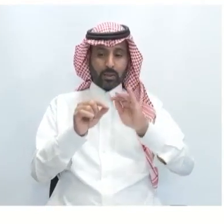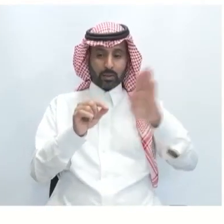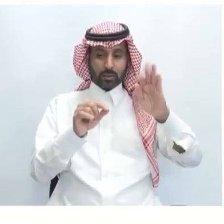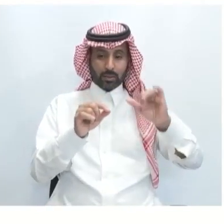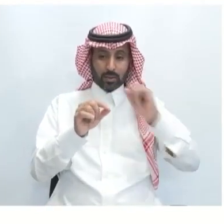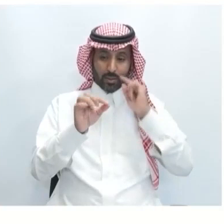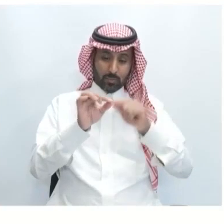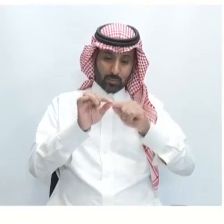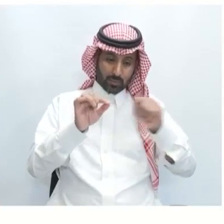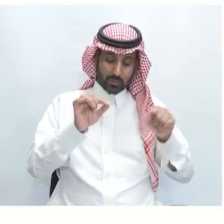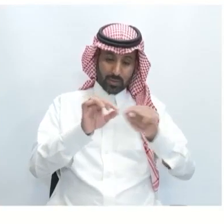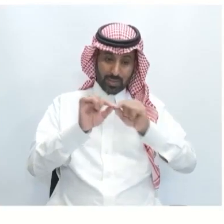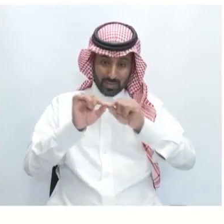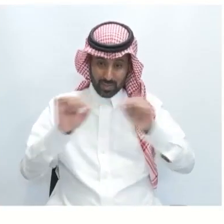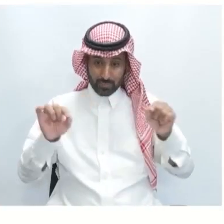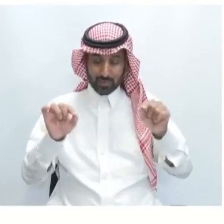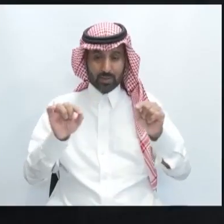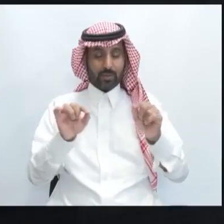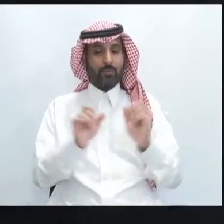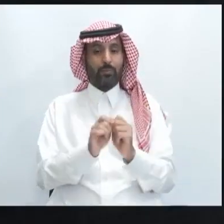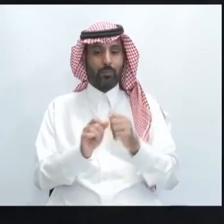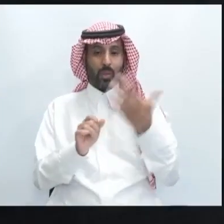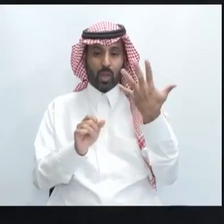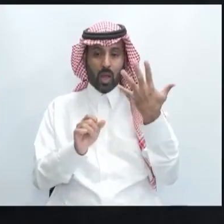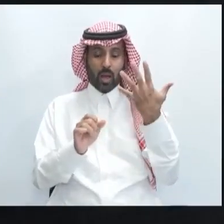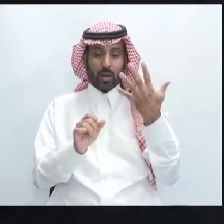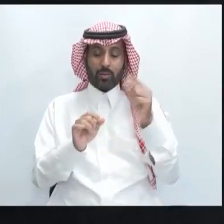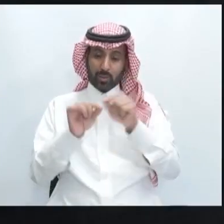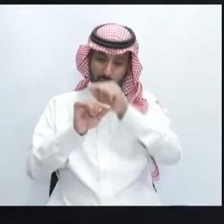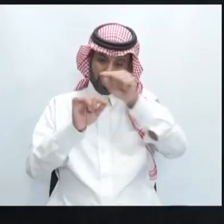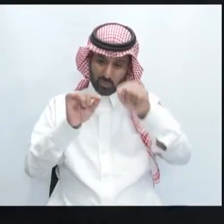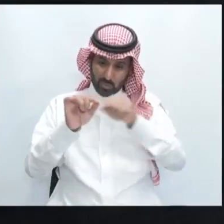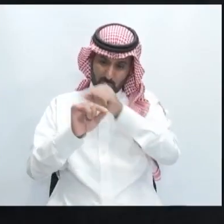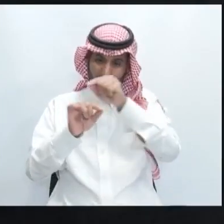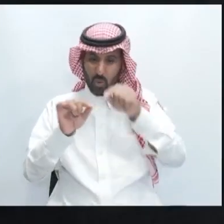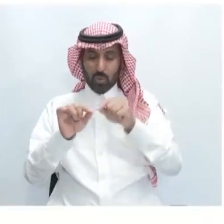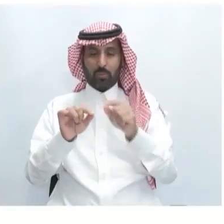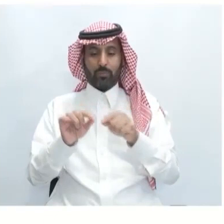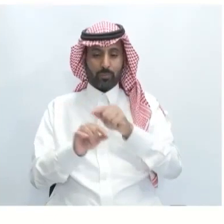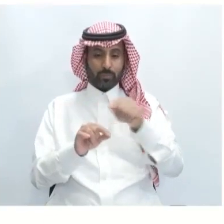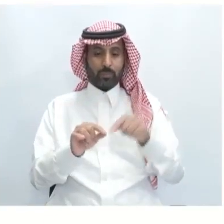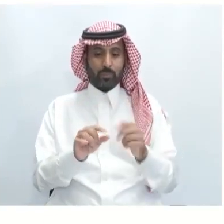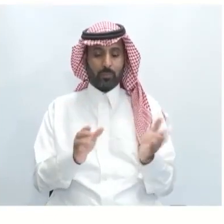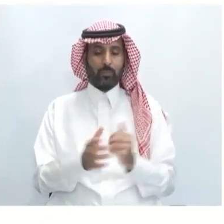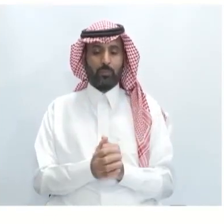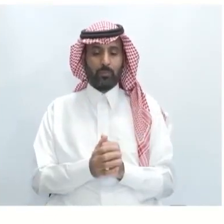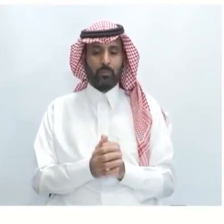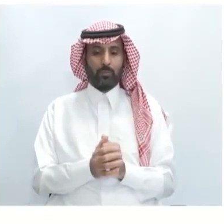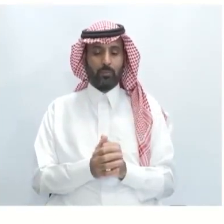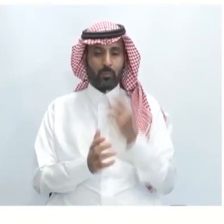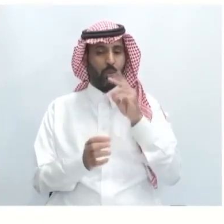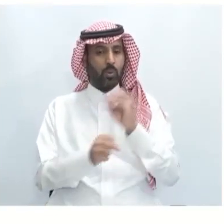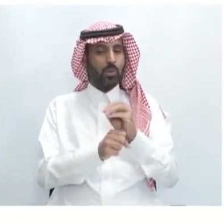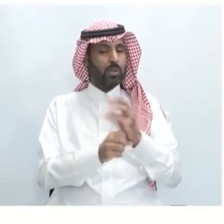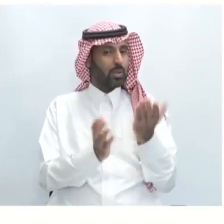بشده اذا قمنا بشده معنى ذلك ان على شكل ماذا لوبي احسنتم رائعين اذا